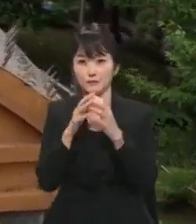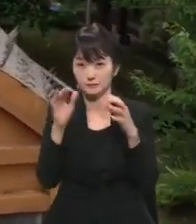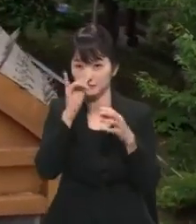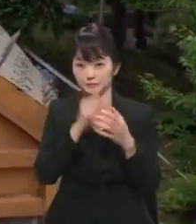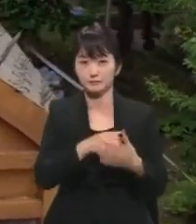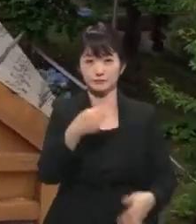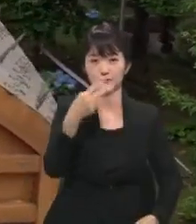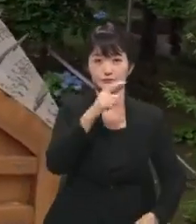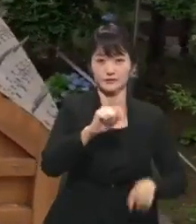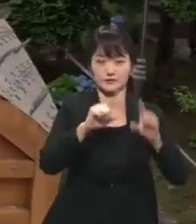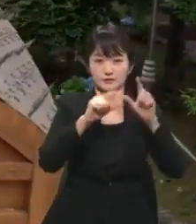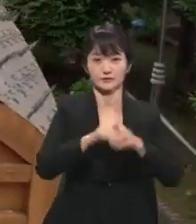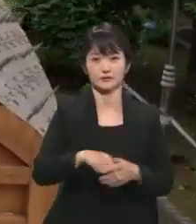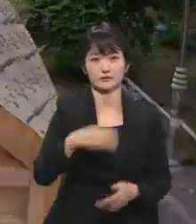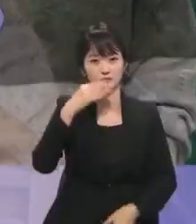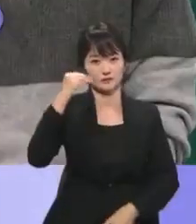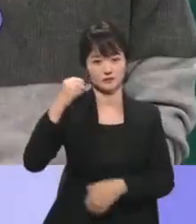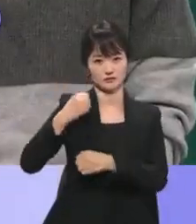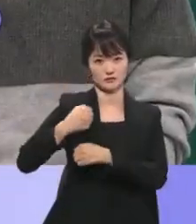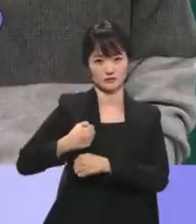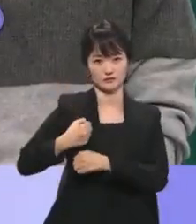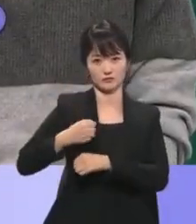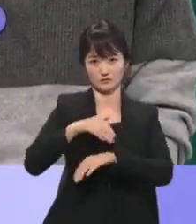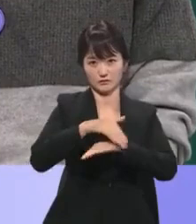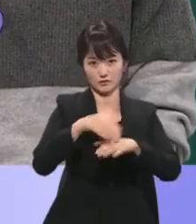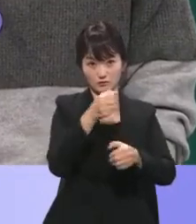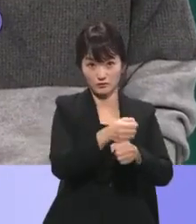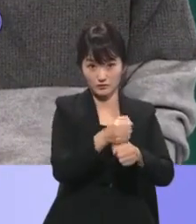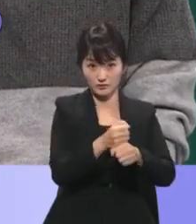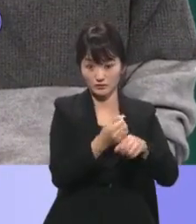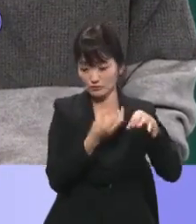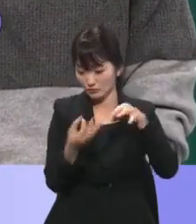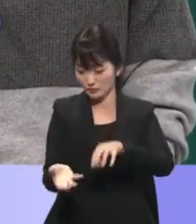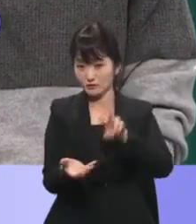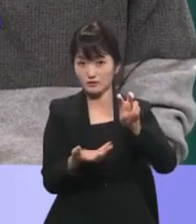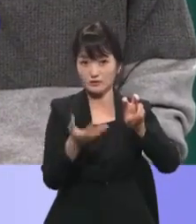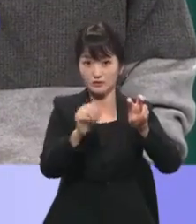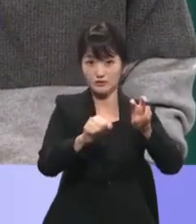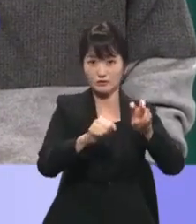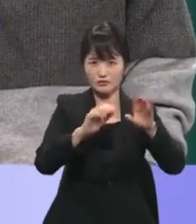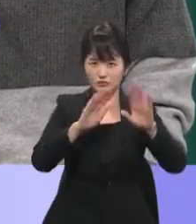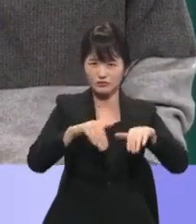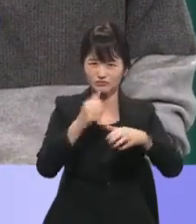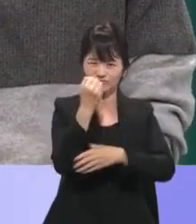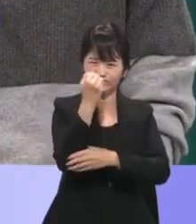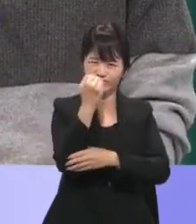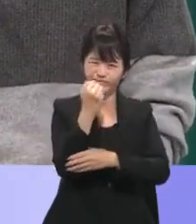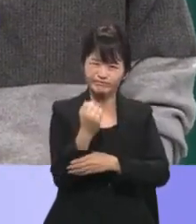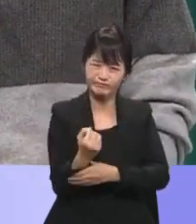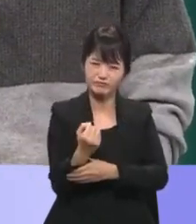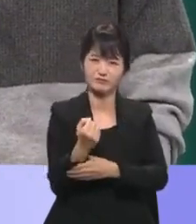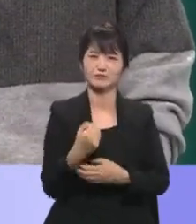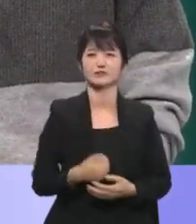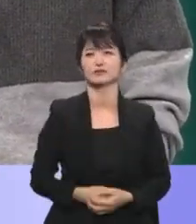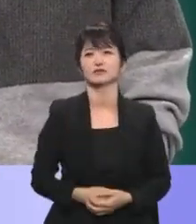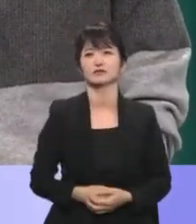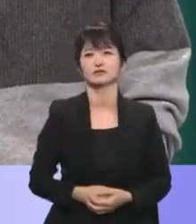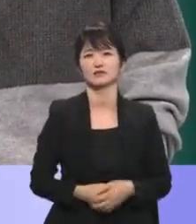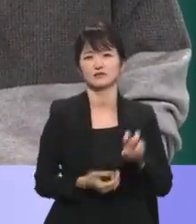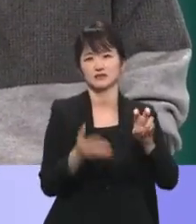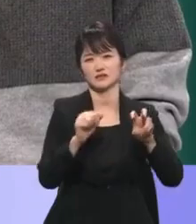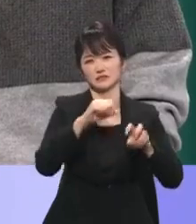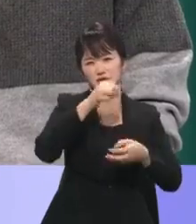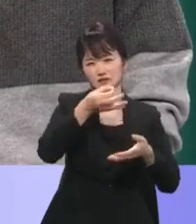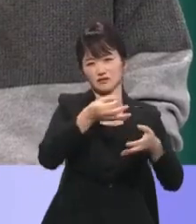2010년에 이순신 프로젝트로 제작됐는데 20억 들여서 지었는데 무너지고 썩고 파손되고 난리였죠 그냥 20억